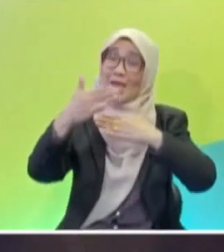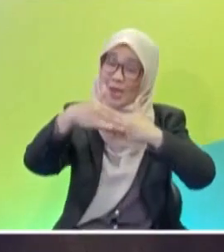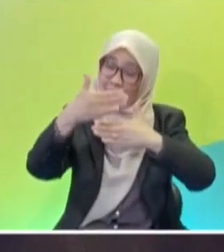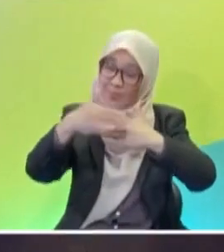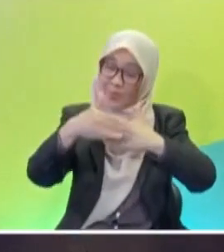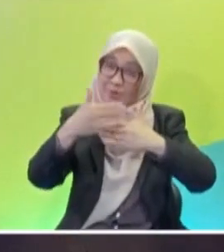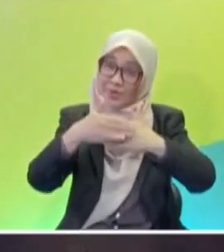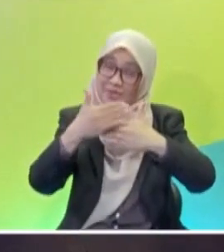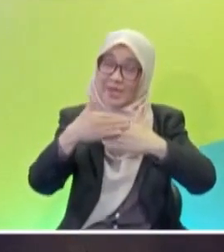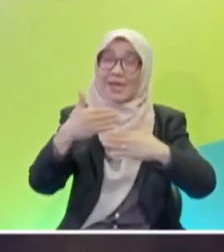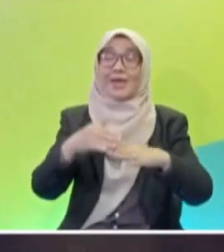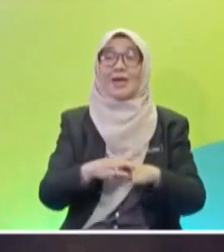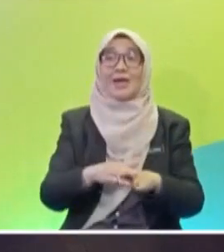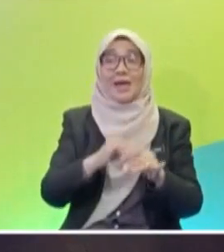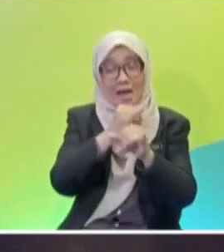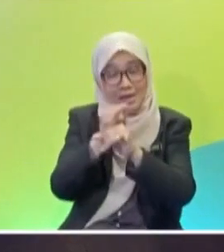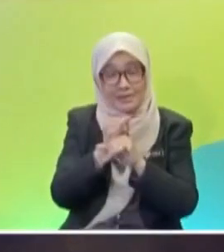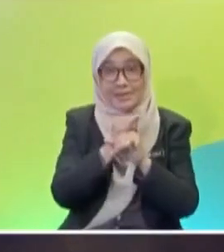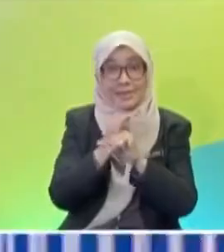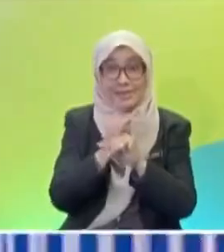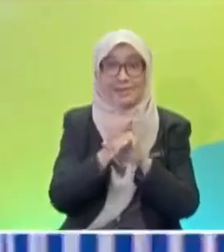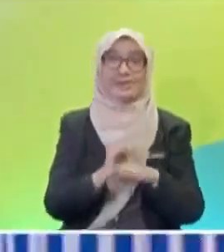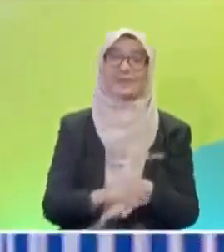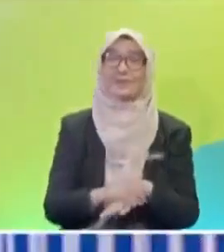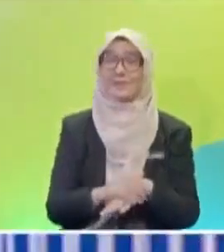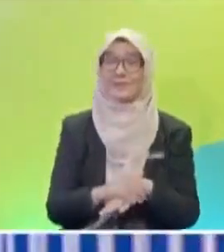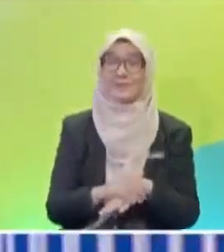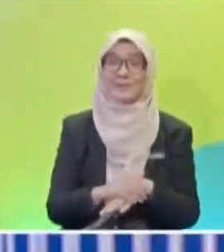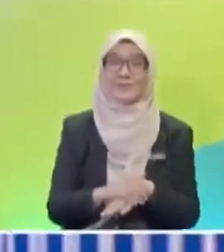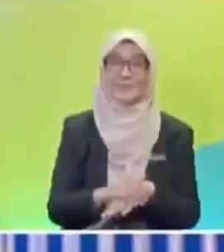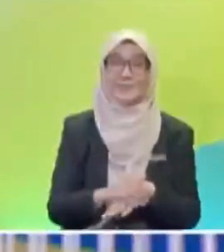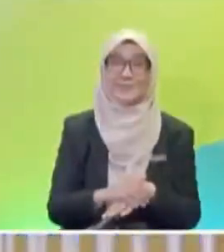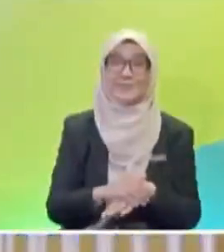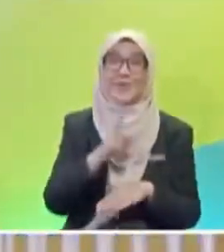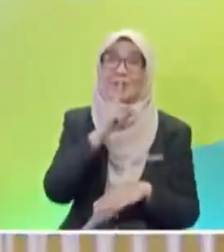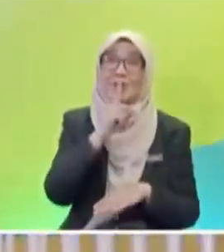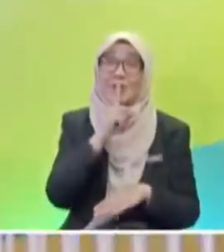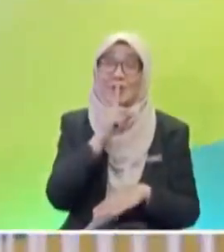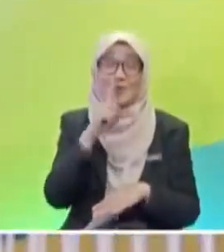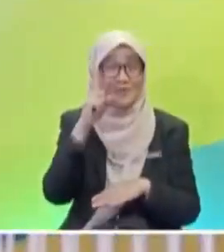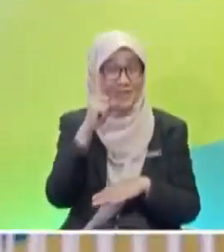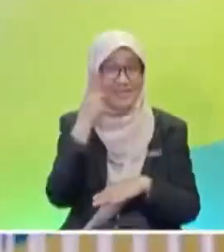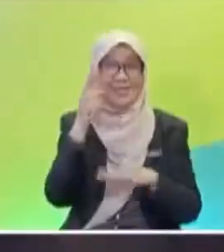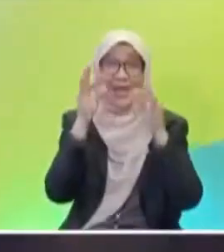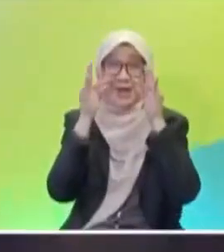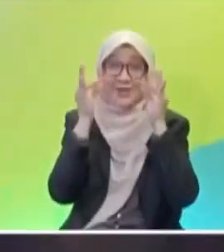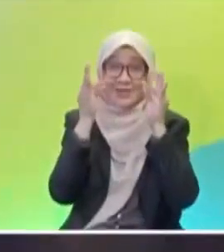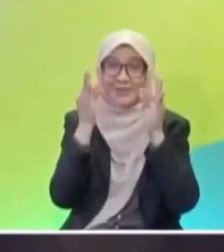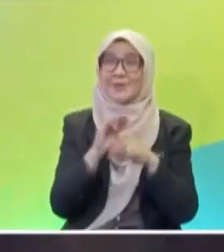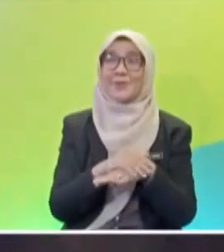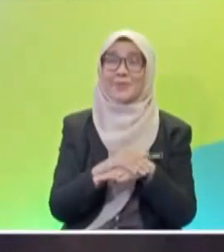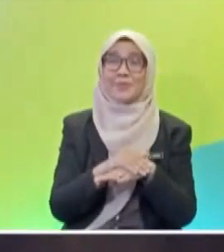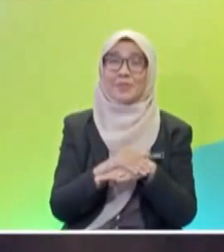tuh kayaknya itu mudah dipelihara anak jagain itu hmm Mbak di duduk sini yuk baik-baik saja oh ini Tentunya